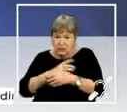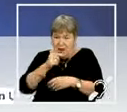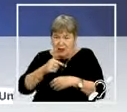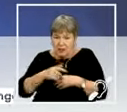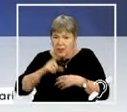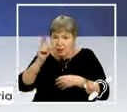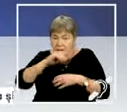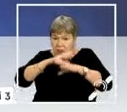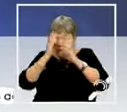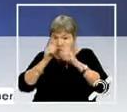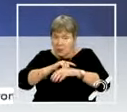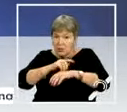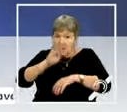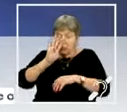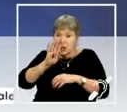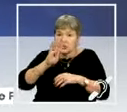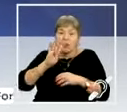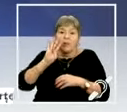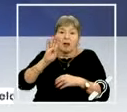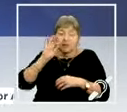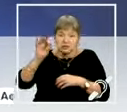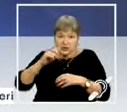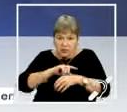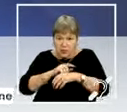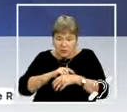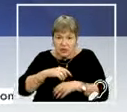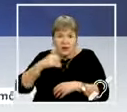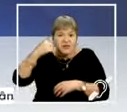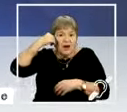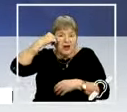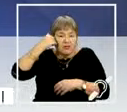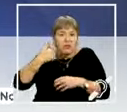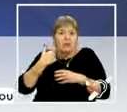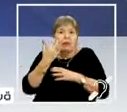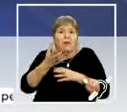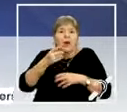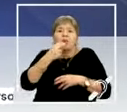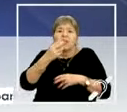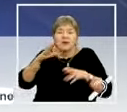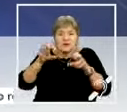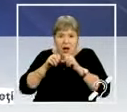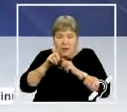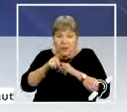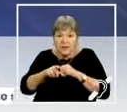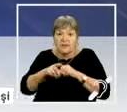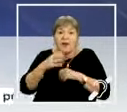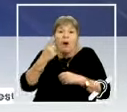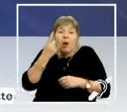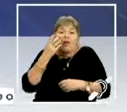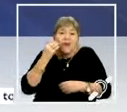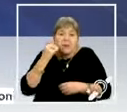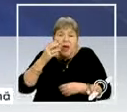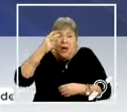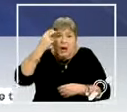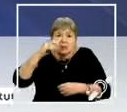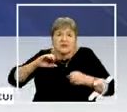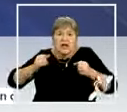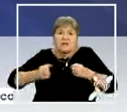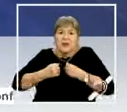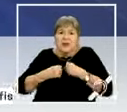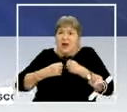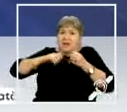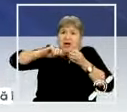Luni dimineață, la ora 4 și 40 de minute, a sunat telefonul în dispeceratul 112. Apelanta era o femeie care anunța speriată că a